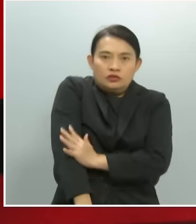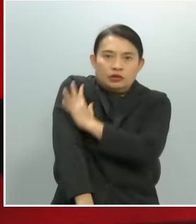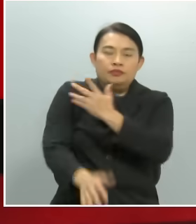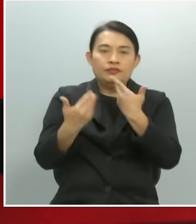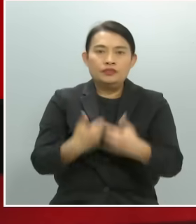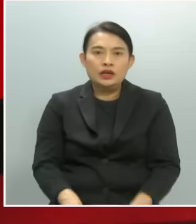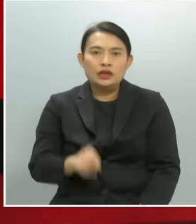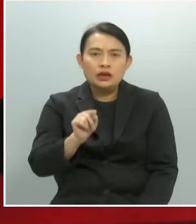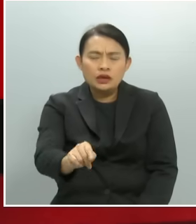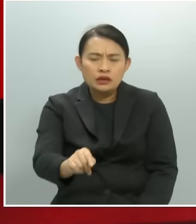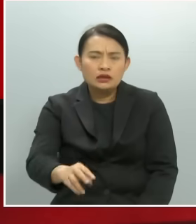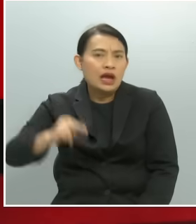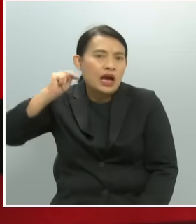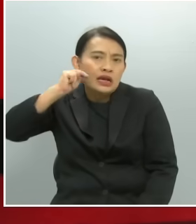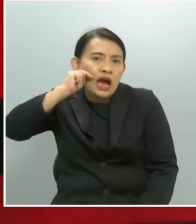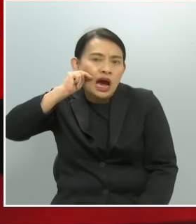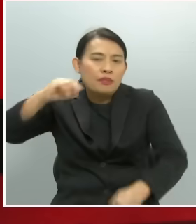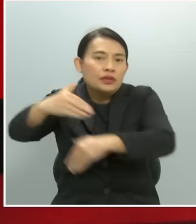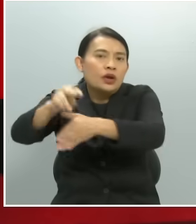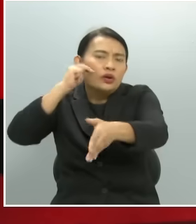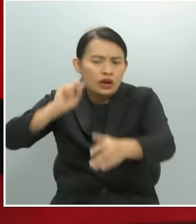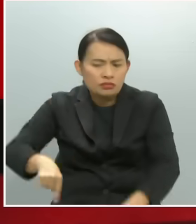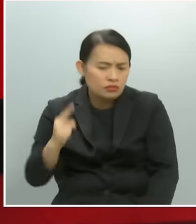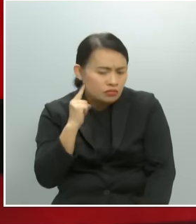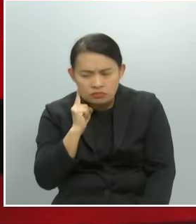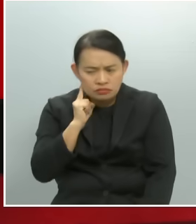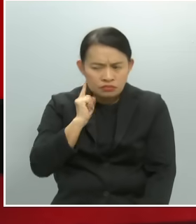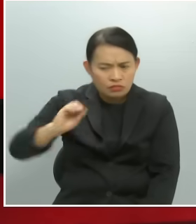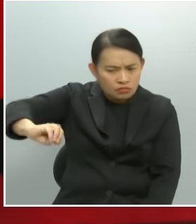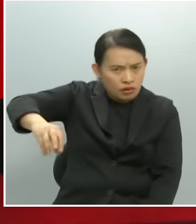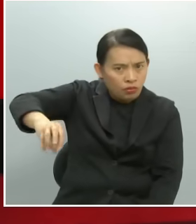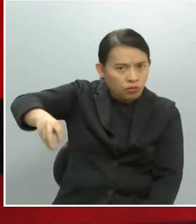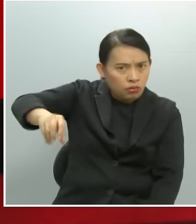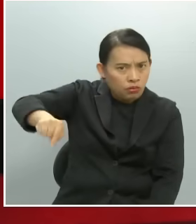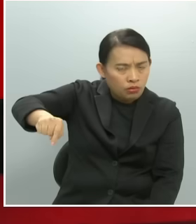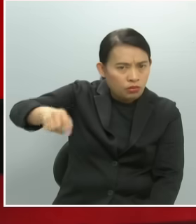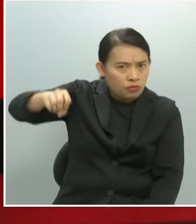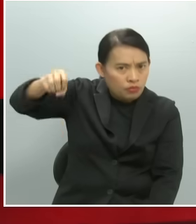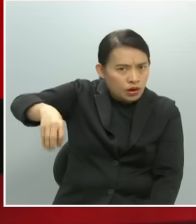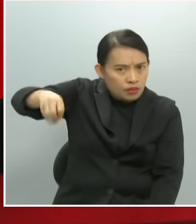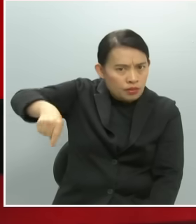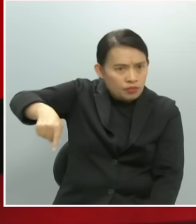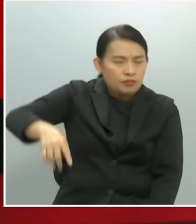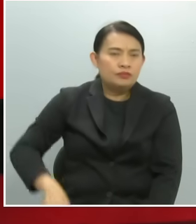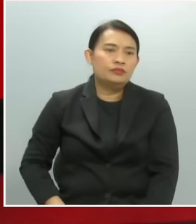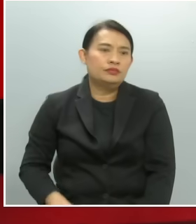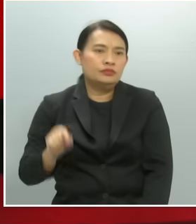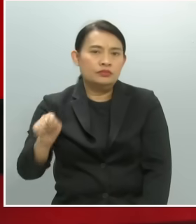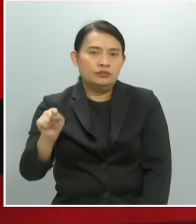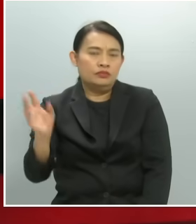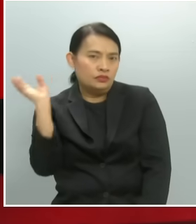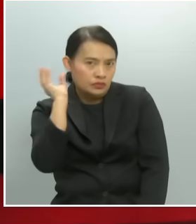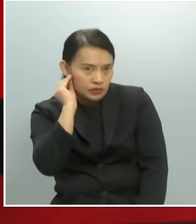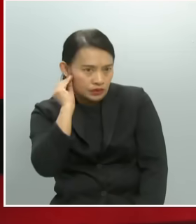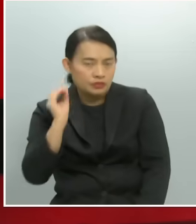ได้ยินเสียงน้ำเนี่ยเปิดอย่างแรงภายในห้องน้ำคุณธนวินนะฮะยืนยันนะครับว่าเสียงที่ได้ยินมาเนี่ยนะฮะเป็น